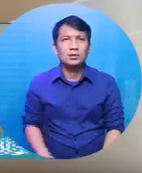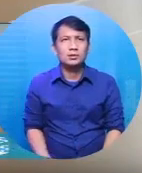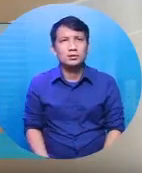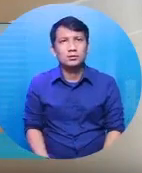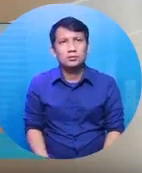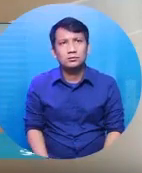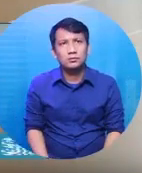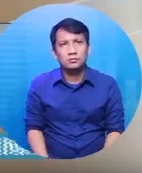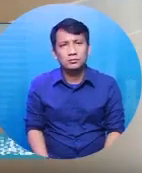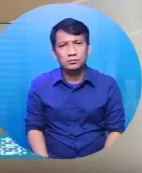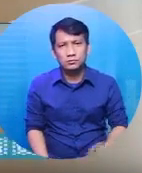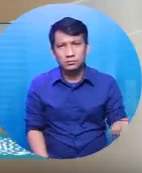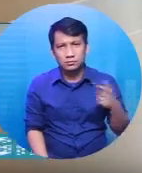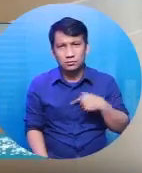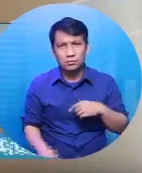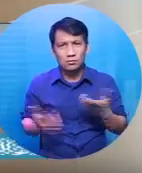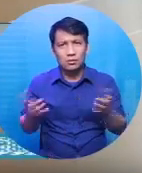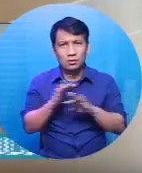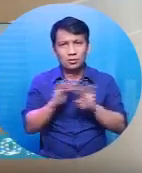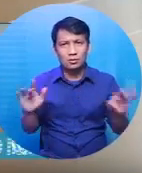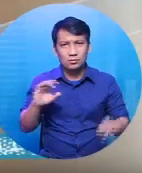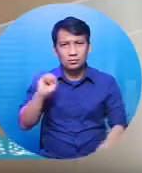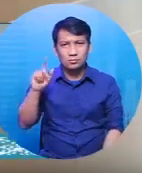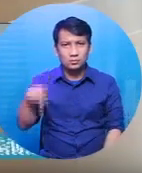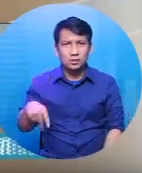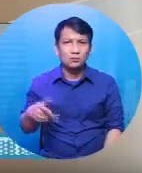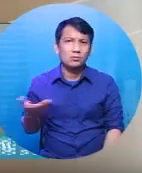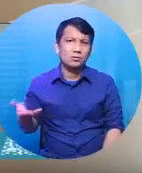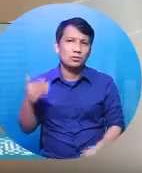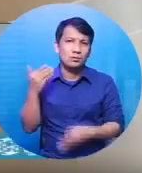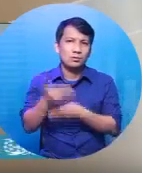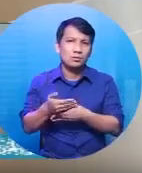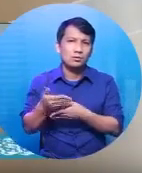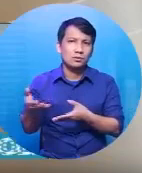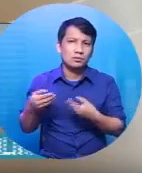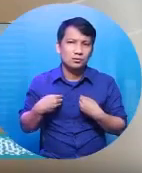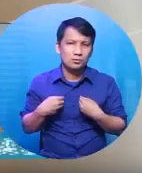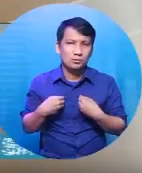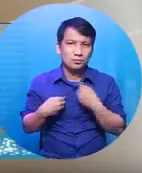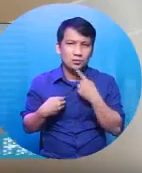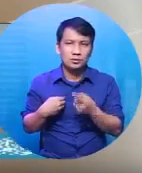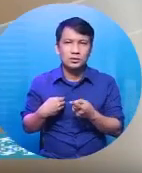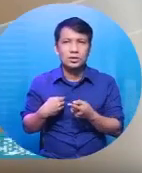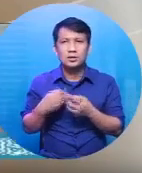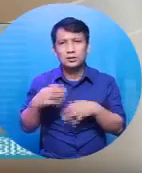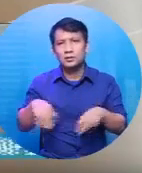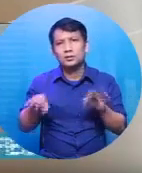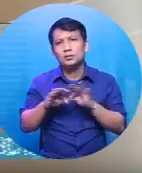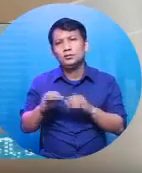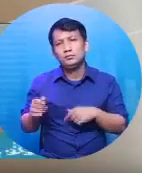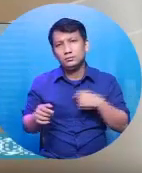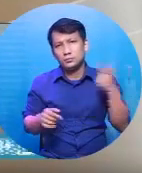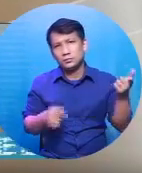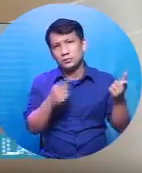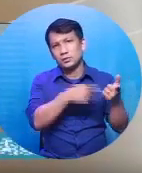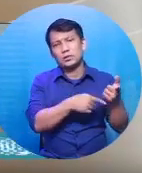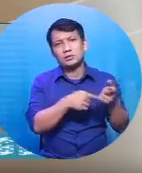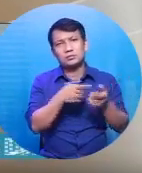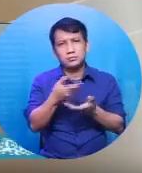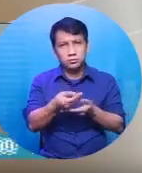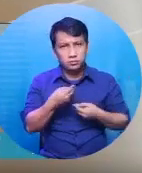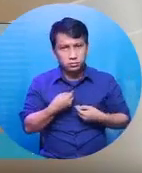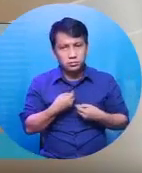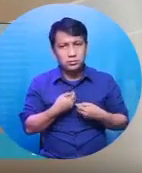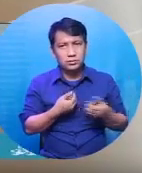wala po akong SAP, sir. Wala po akong natatanggap na ayuda kahit yung okay. Lockdown. Wala ka natanggap na ayuda, pero ma'am, the fact na siya po ay tumatanggap ng